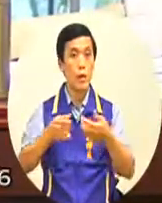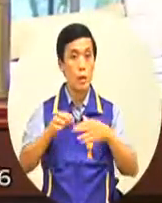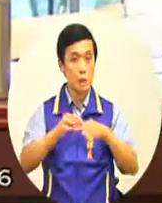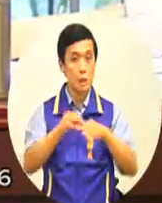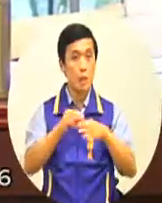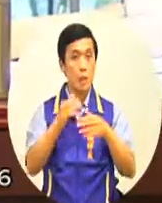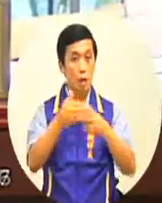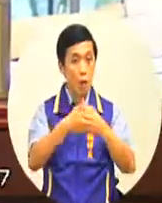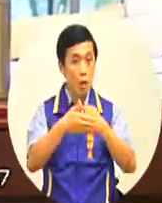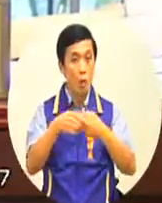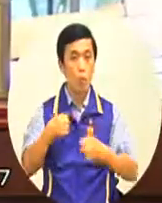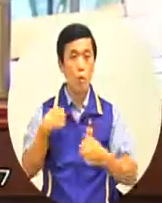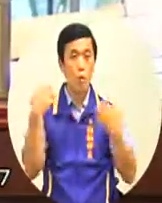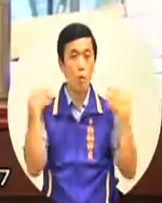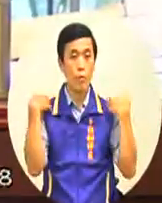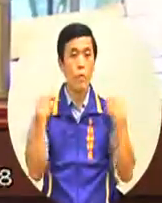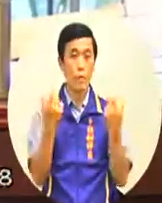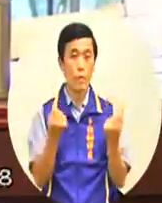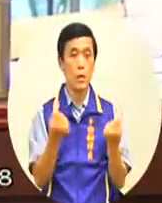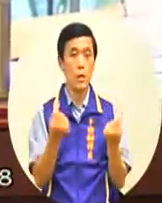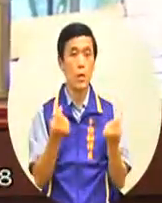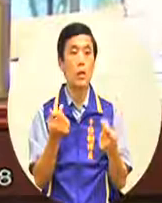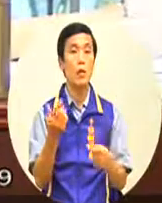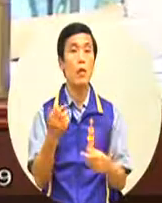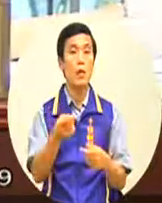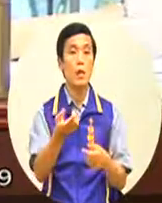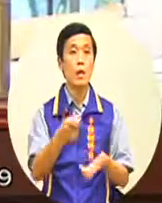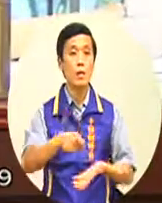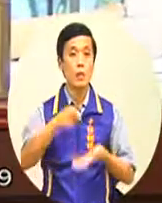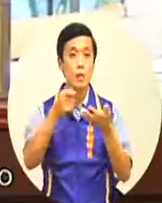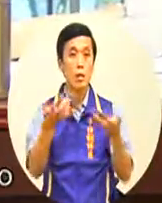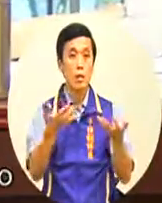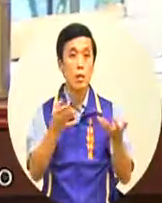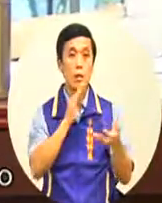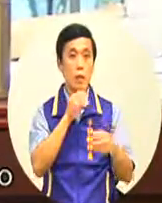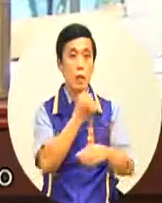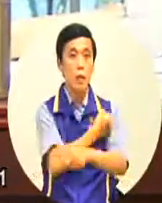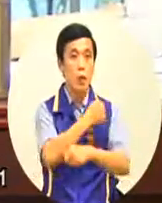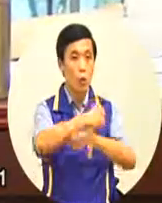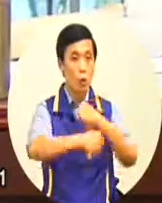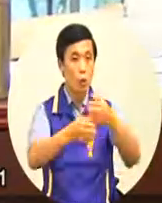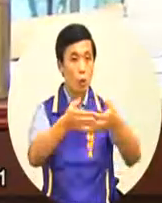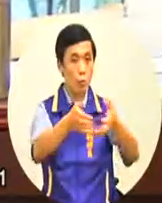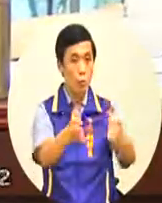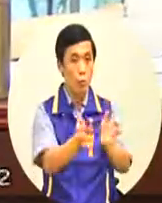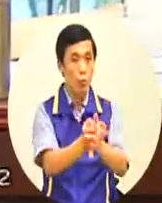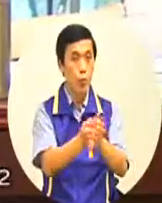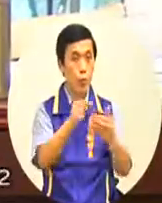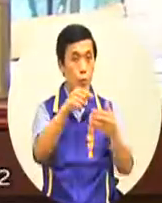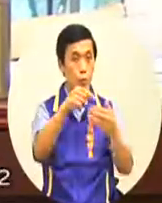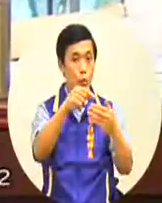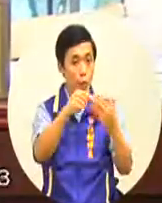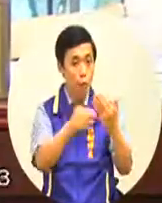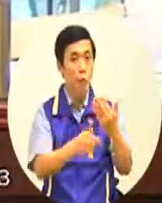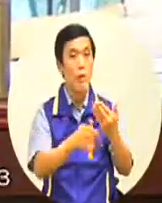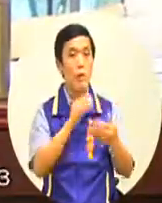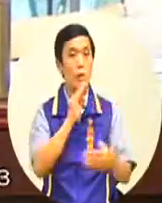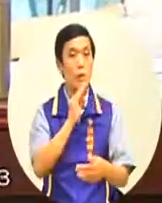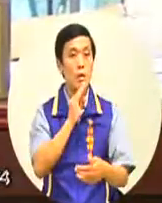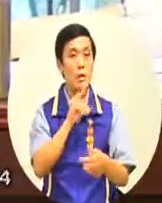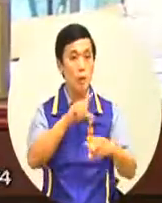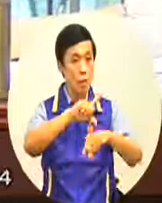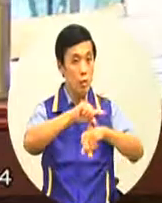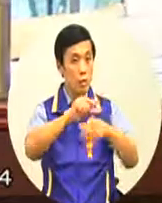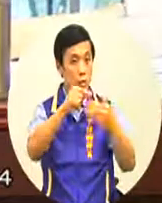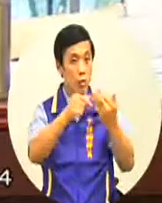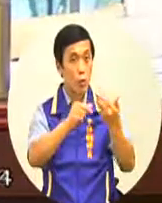也是我们的职责。那因为那个案子是劳动部的一个作业规定，所以它的时间上面的规